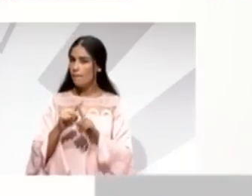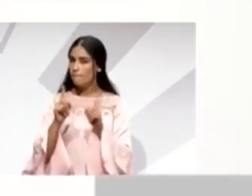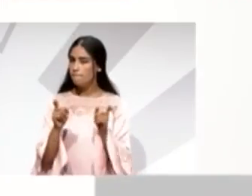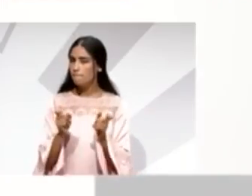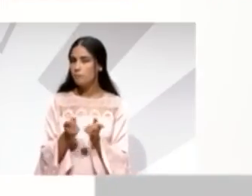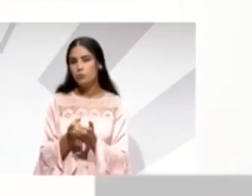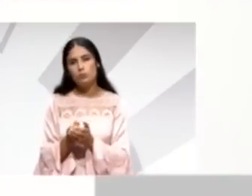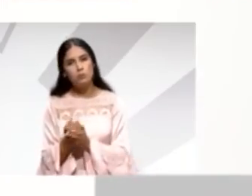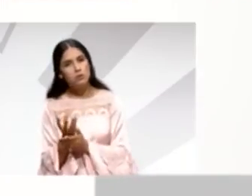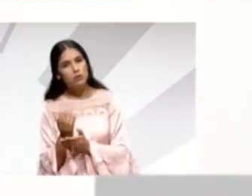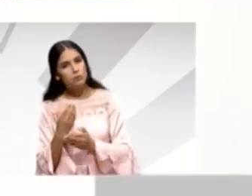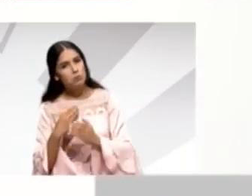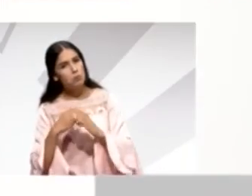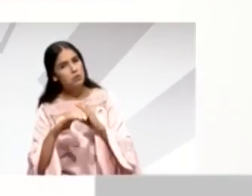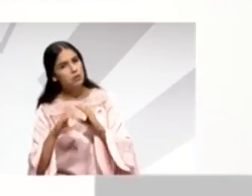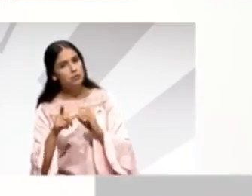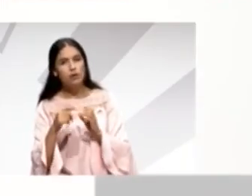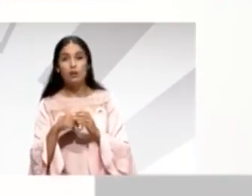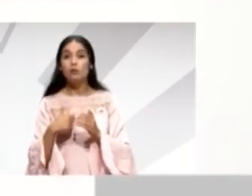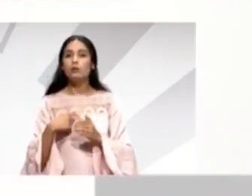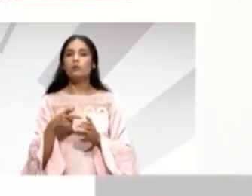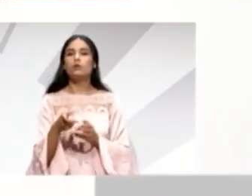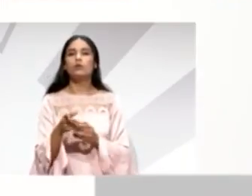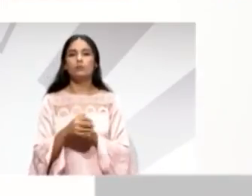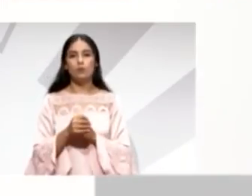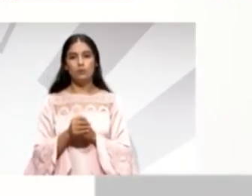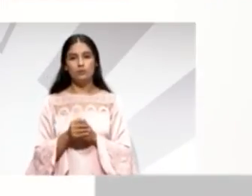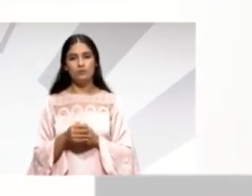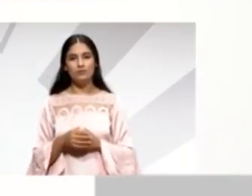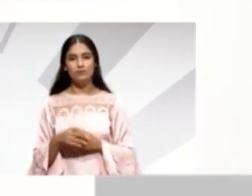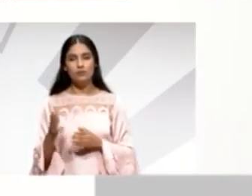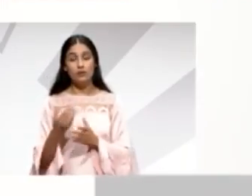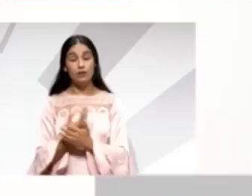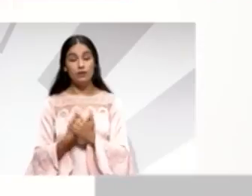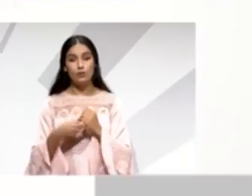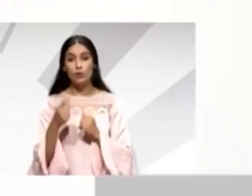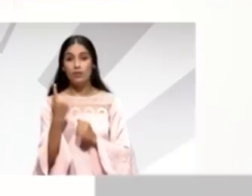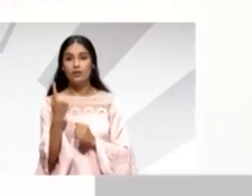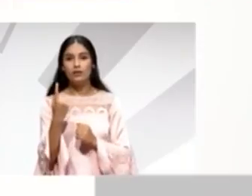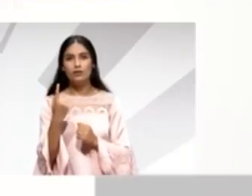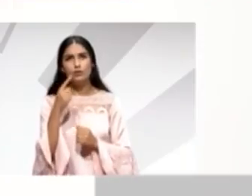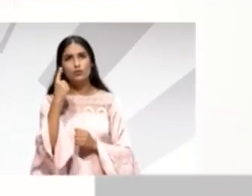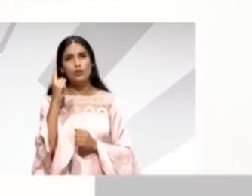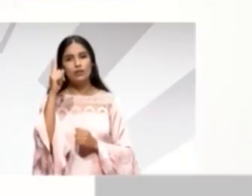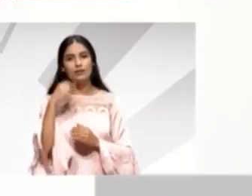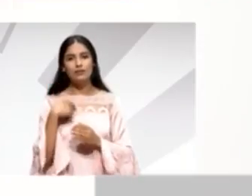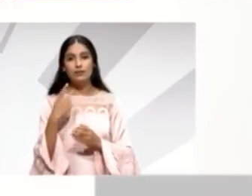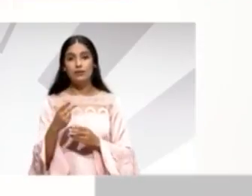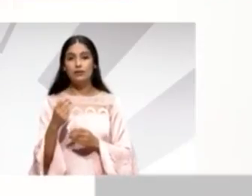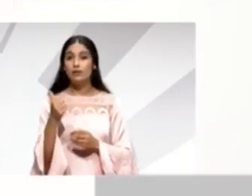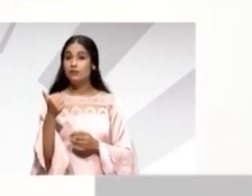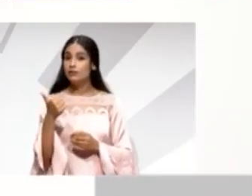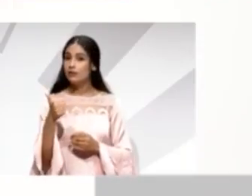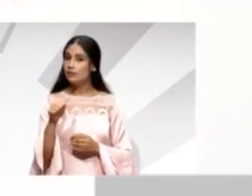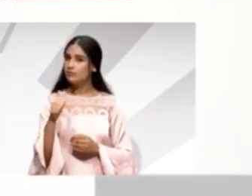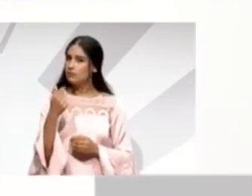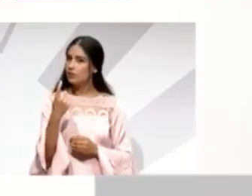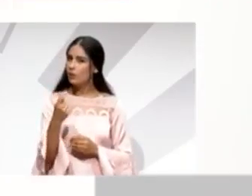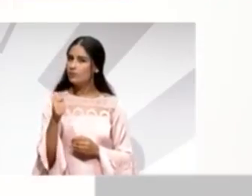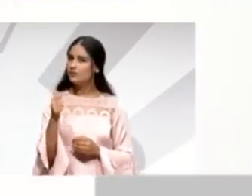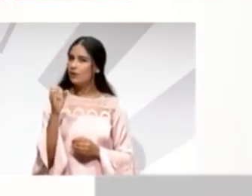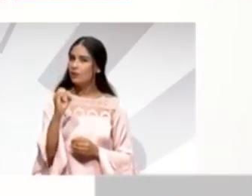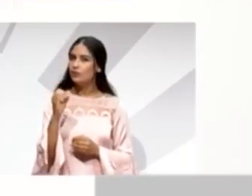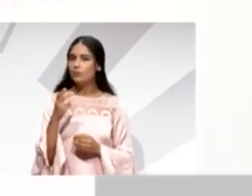انهم قدموها ويد واحده ان شاء الله انا بالثقه في يوم 6 اكتوبر صوت وليد